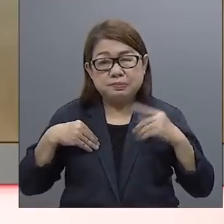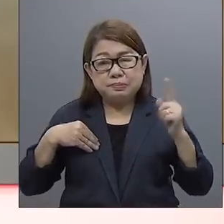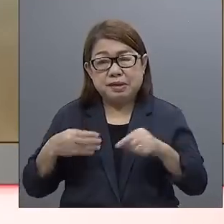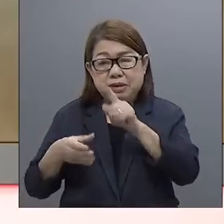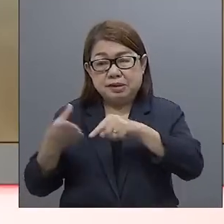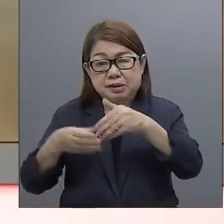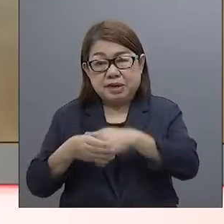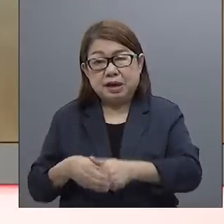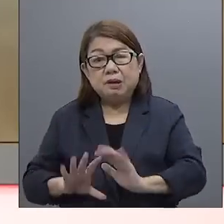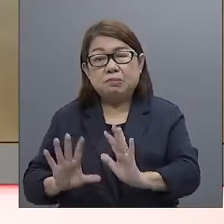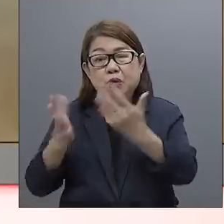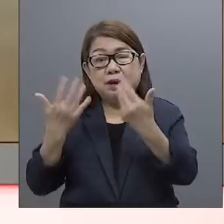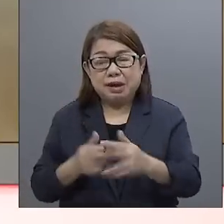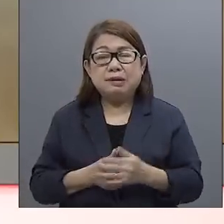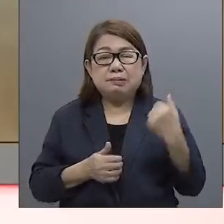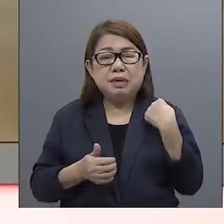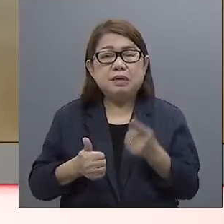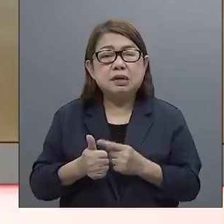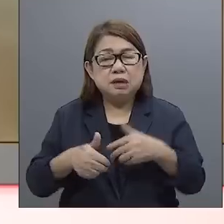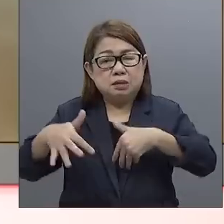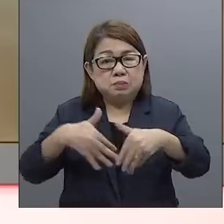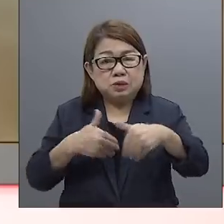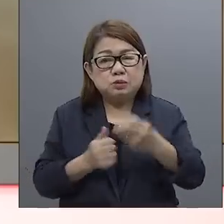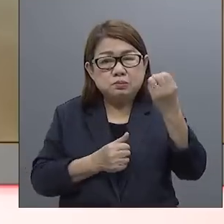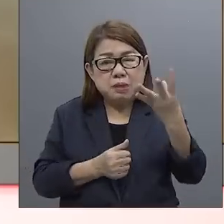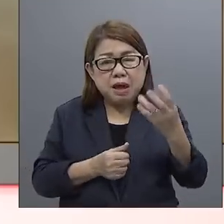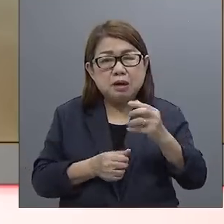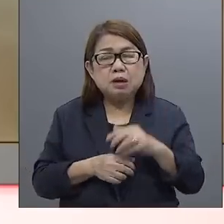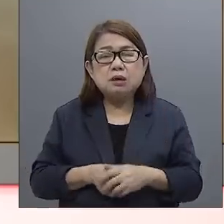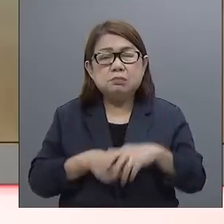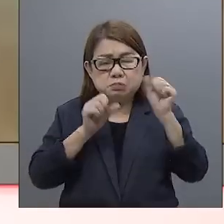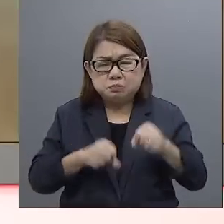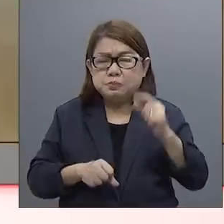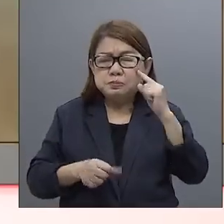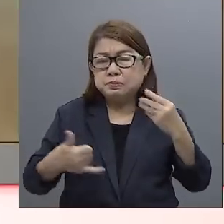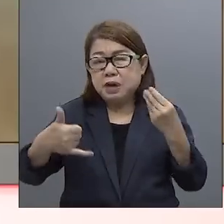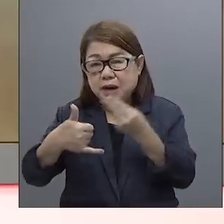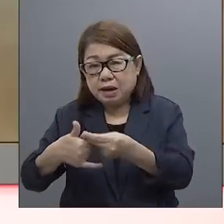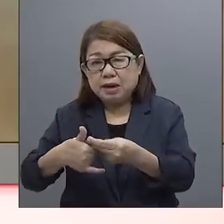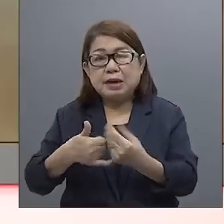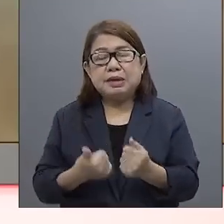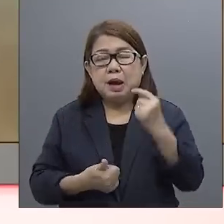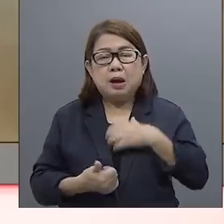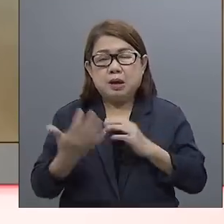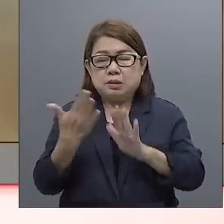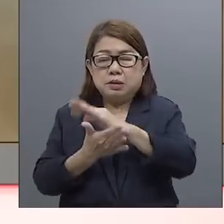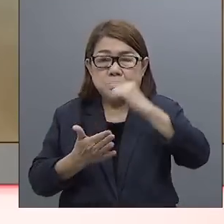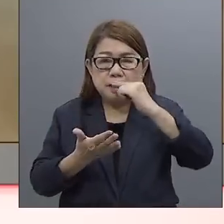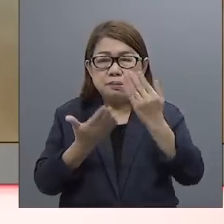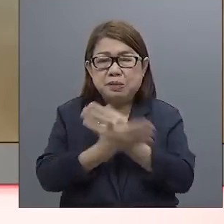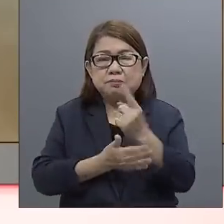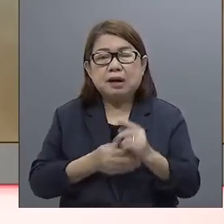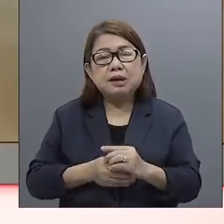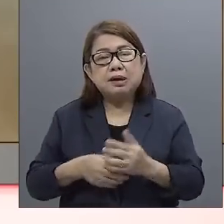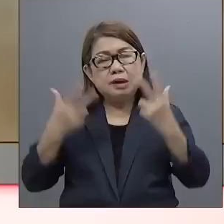การเลือกตั้งก็คือผลการเลือกตั้งที่ผู้มีสิทธิ์เลือกตั้งส่วนใหญ่ตัดสินใจร่วมกันแล้วและนำไปสู่การเปลี่ยนแปลงซึ่งไม่ใช่แค่รัฐบาล